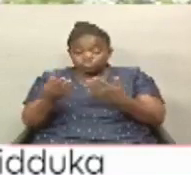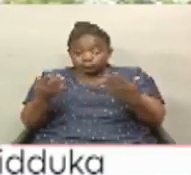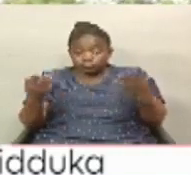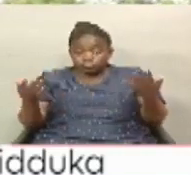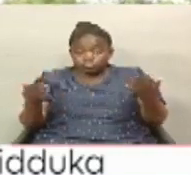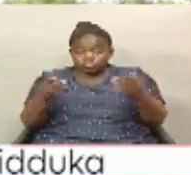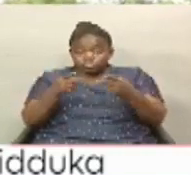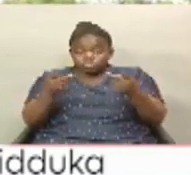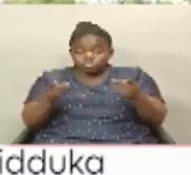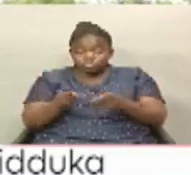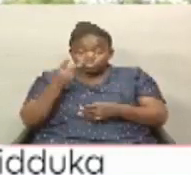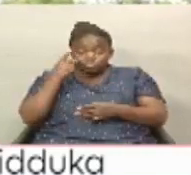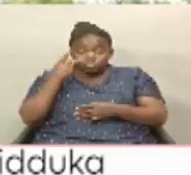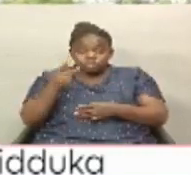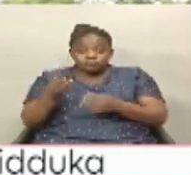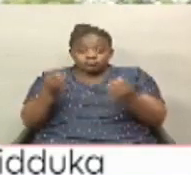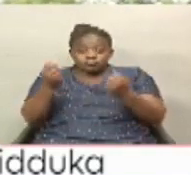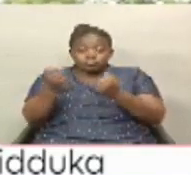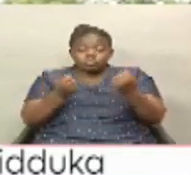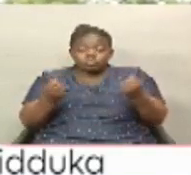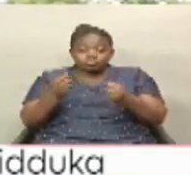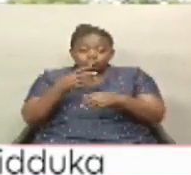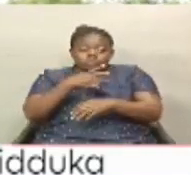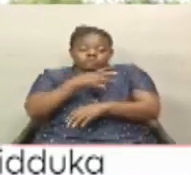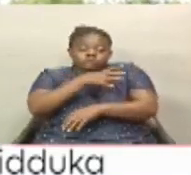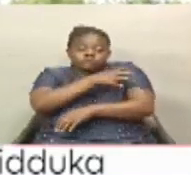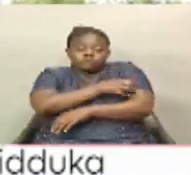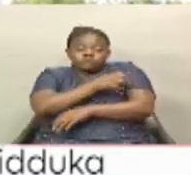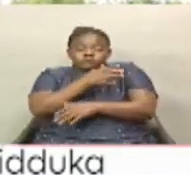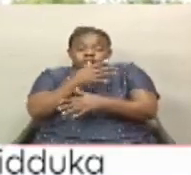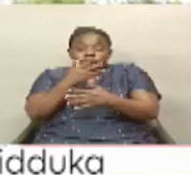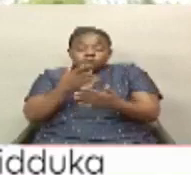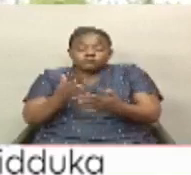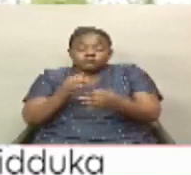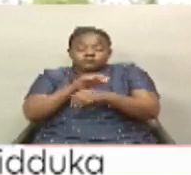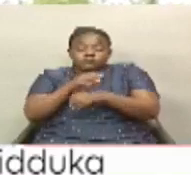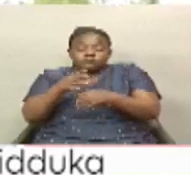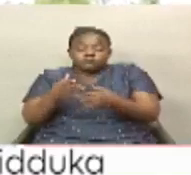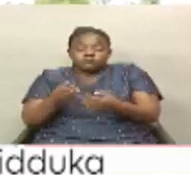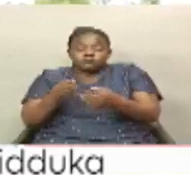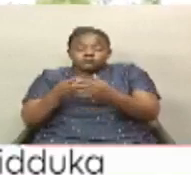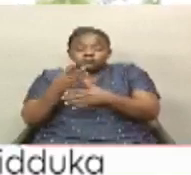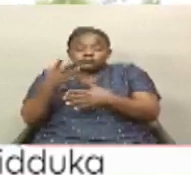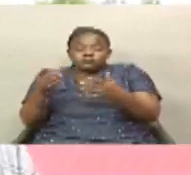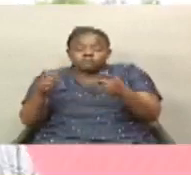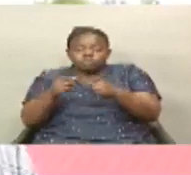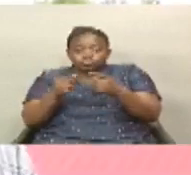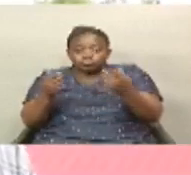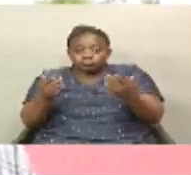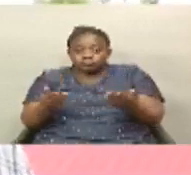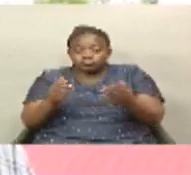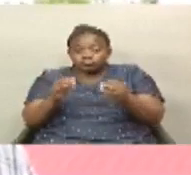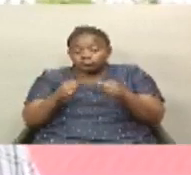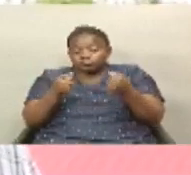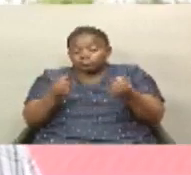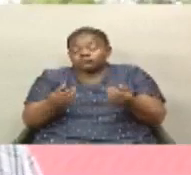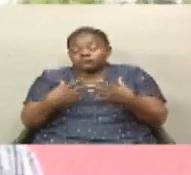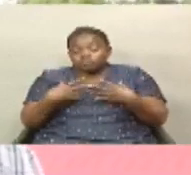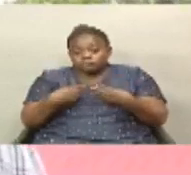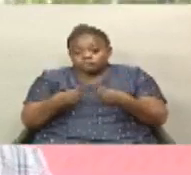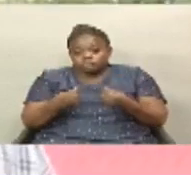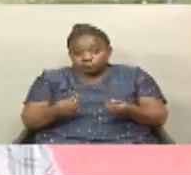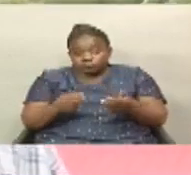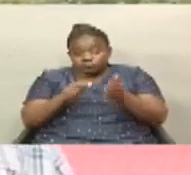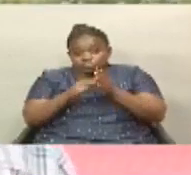kiri alabye nti zino emotoka eza puresha bw'oginyiga efulumi omuka agenza oginyiga ngaekayo tekyafulumyaki